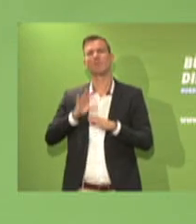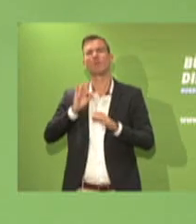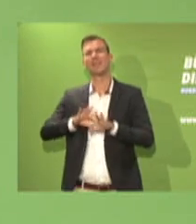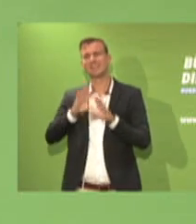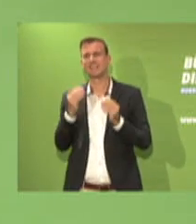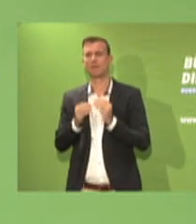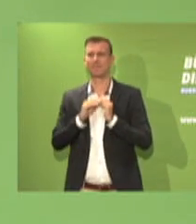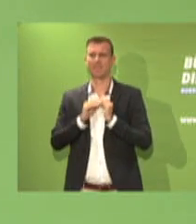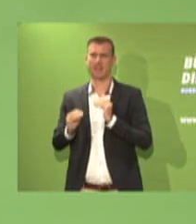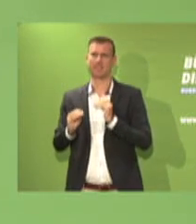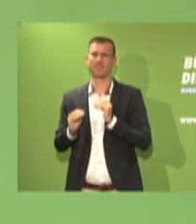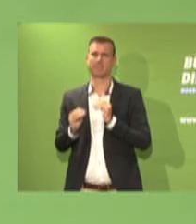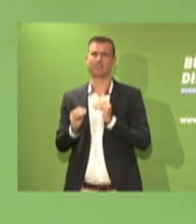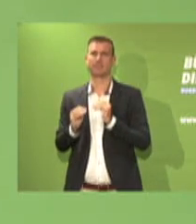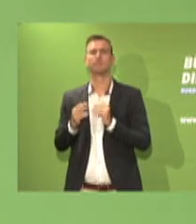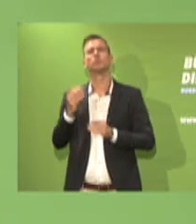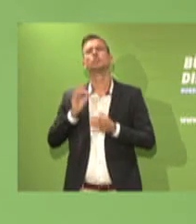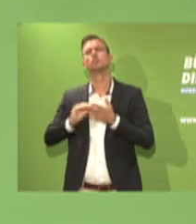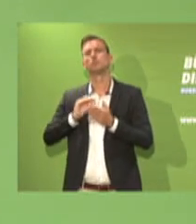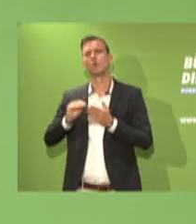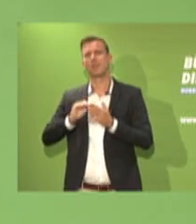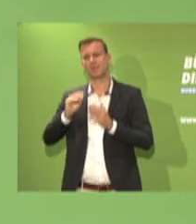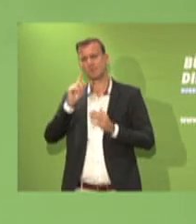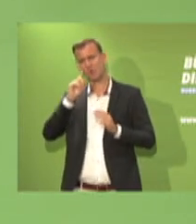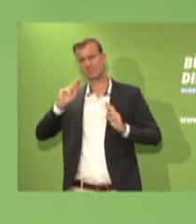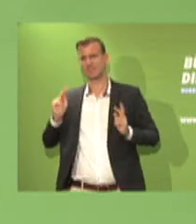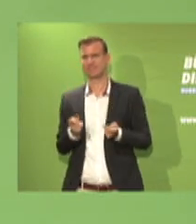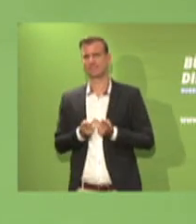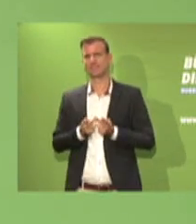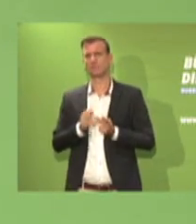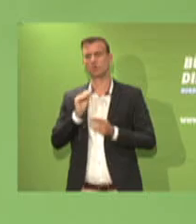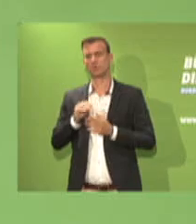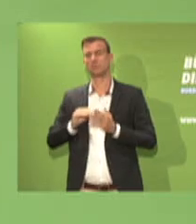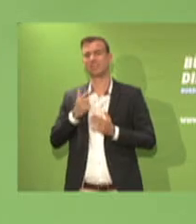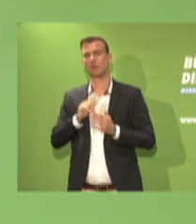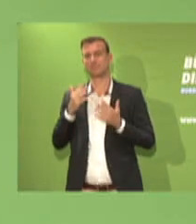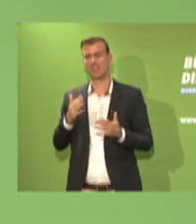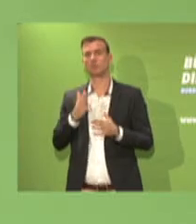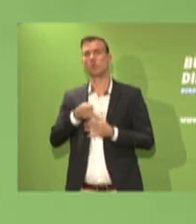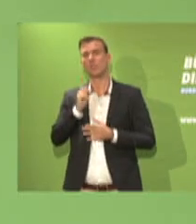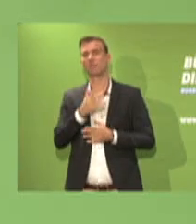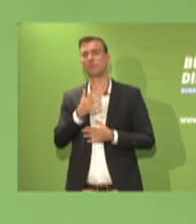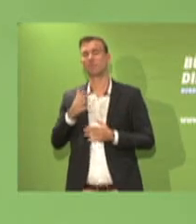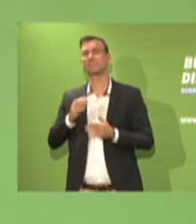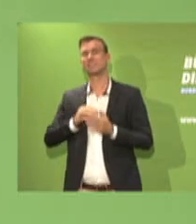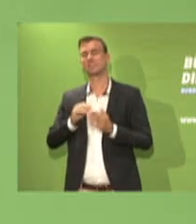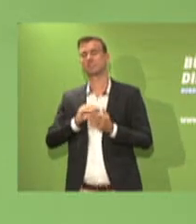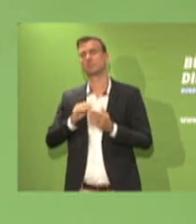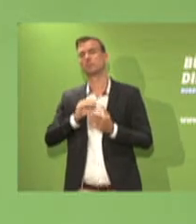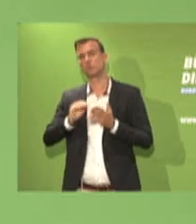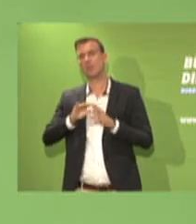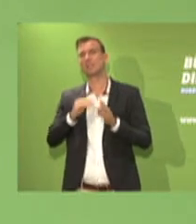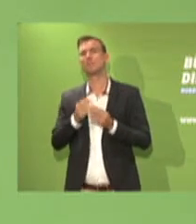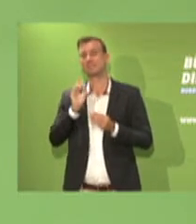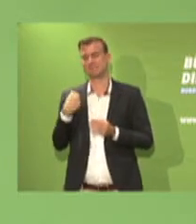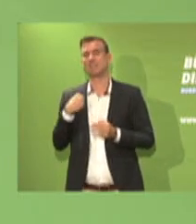Land sind, ist, glaube ich, beim Schulkonsens. Wir haben seit 2010 über 155 Schulen des längeren gemeinsamen Lernens, die